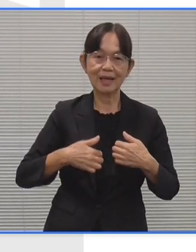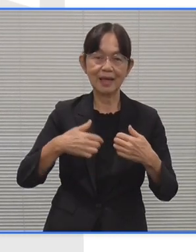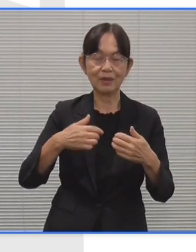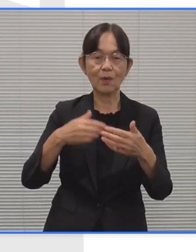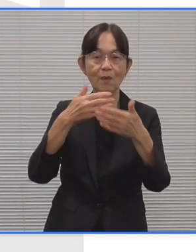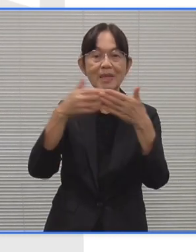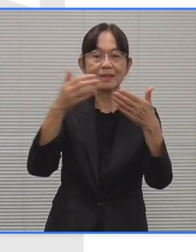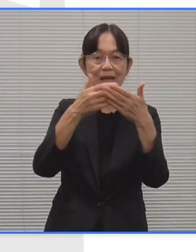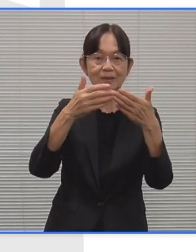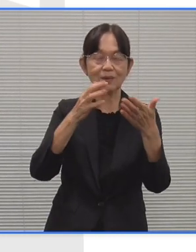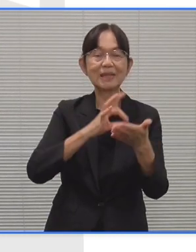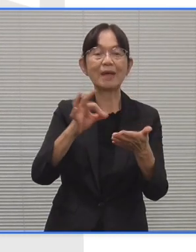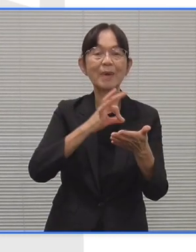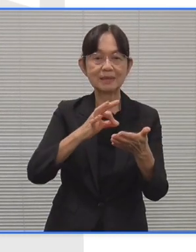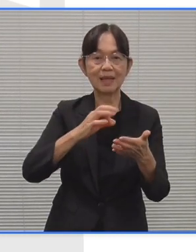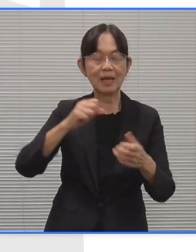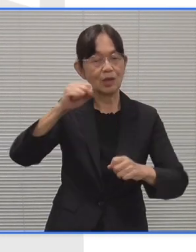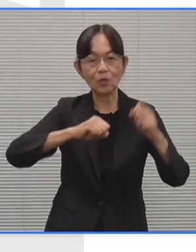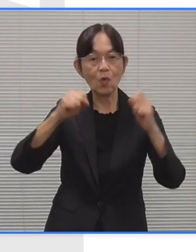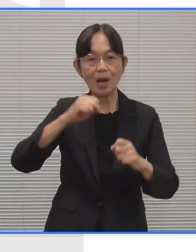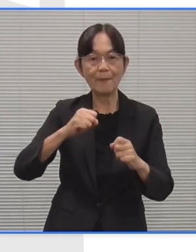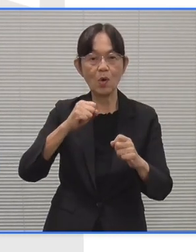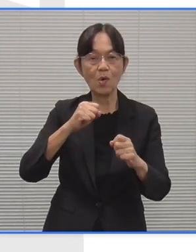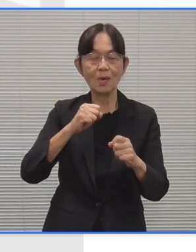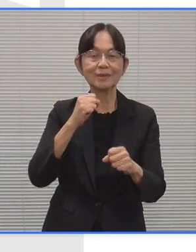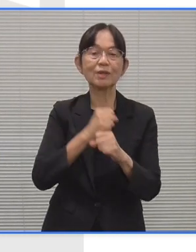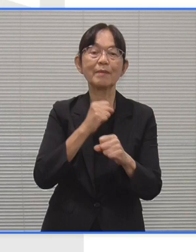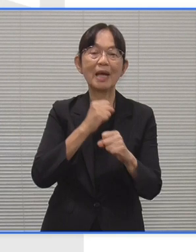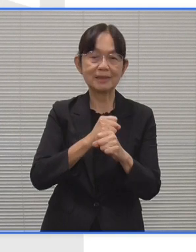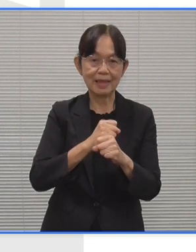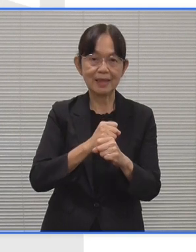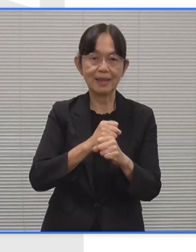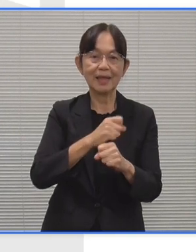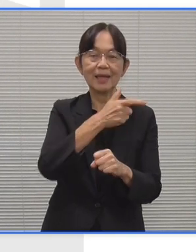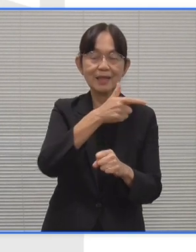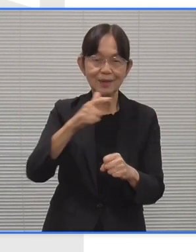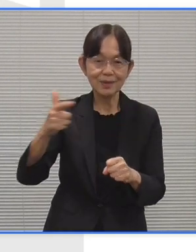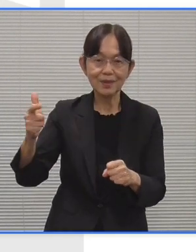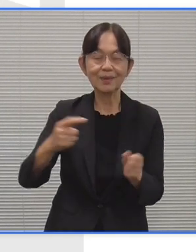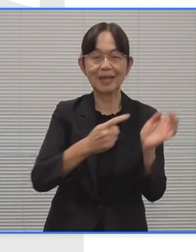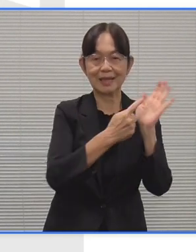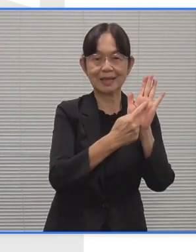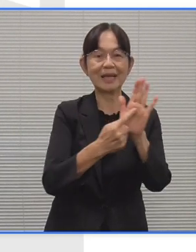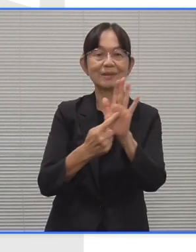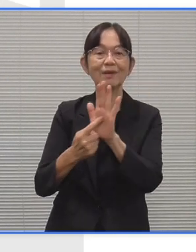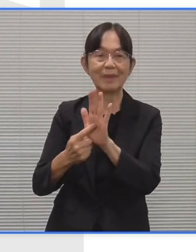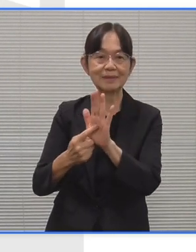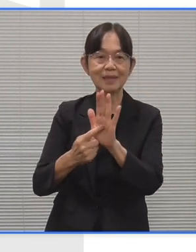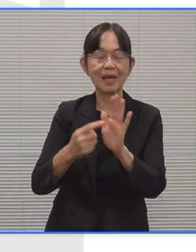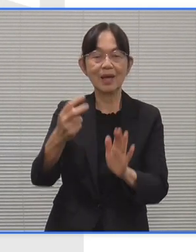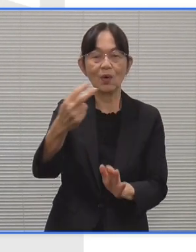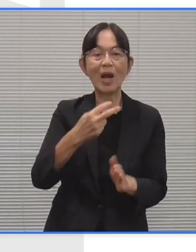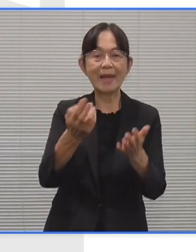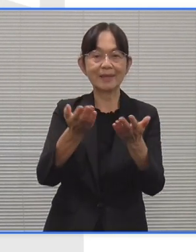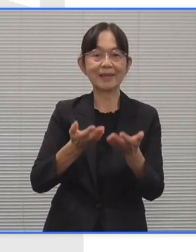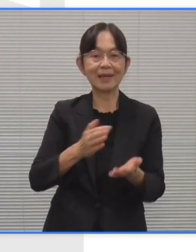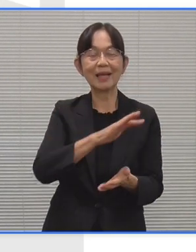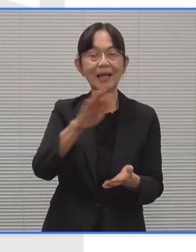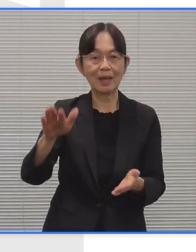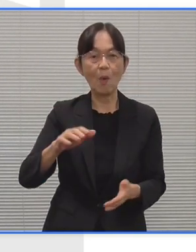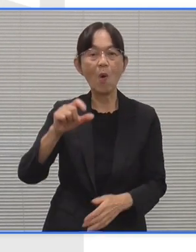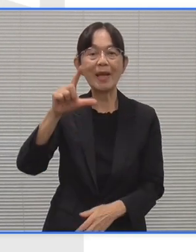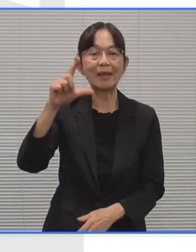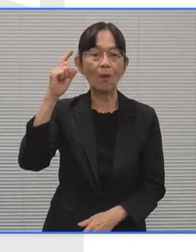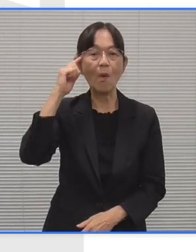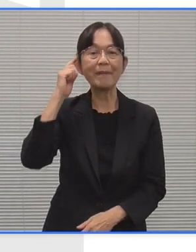して、また動画も作りまして、いろんな区内のサイネージで流しておりますので、ご覧いただいた方も多いかと